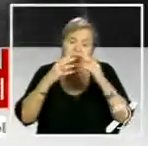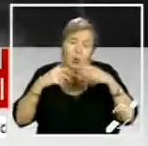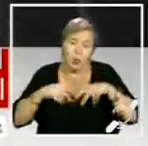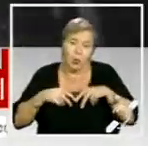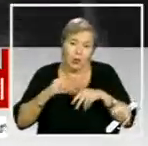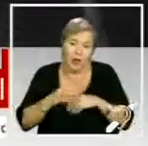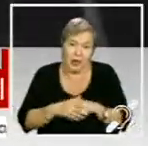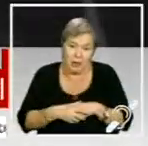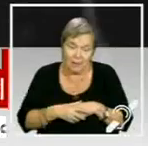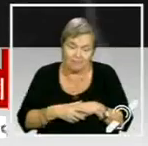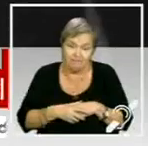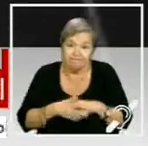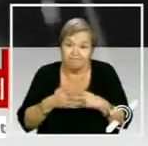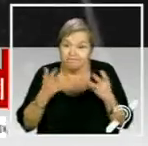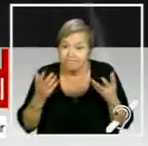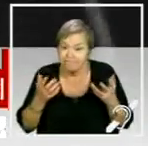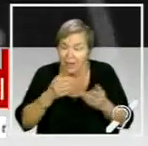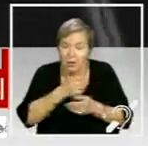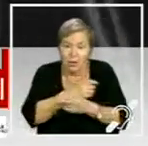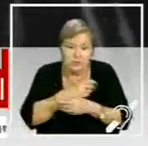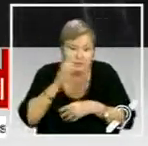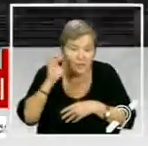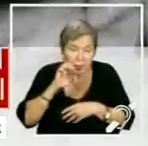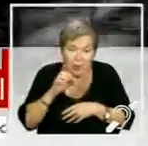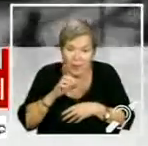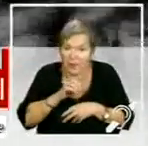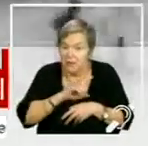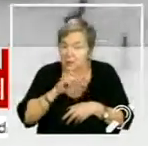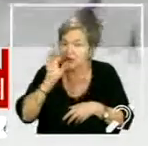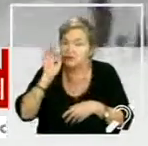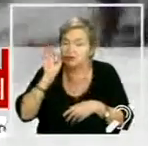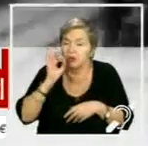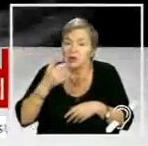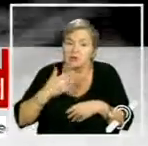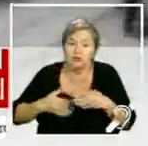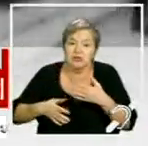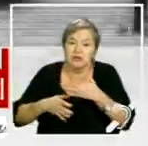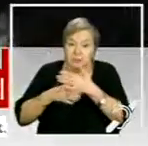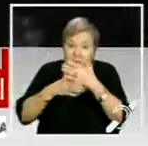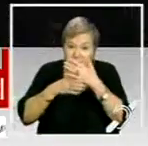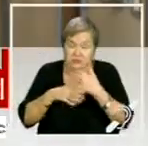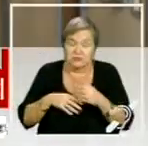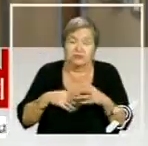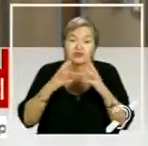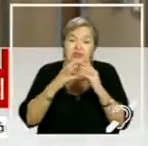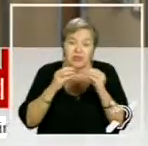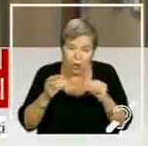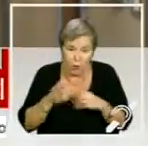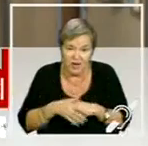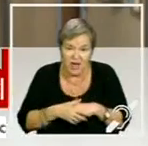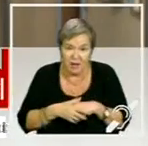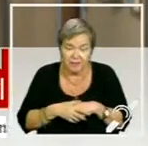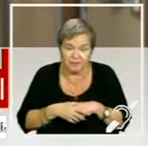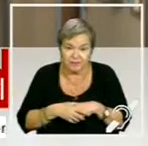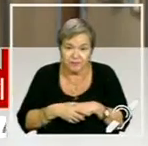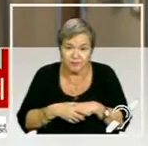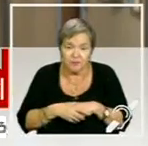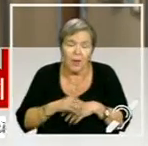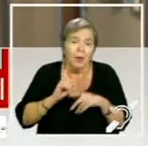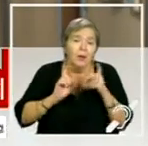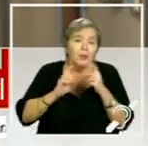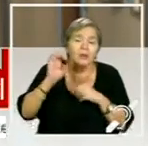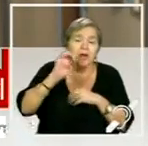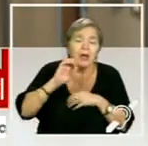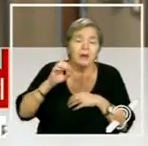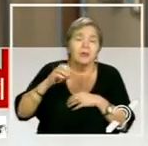din punctul meu de vedere, Comisia Europeană nu este 100% în spatele acestei chestiuni, așa cum unii eurodeputați